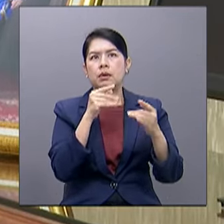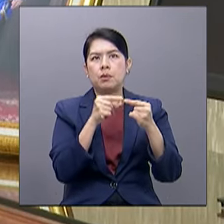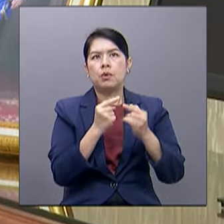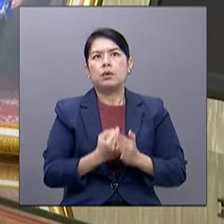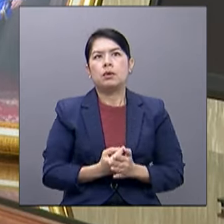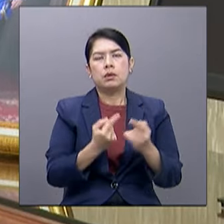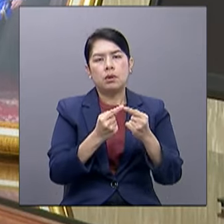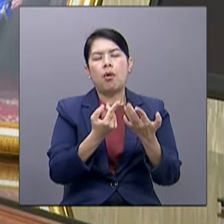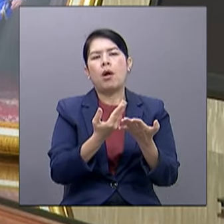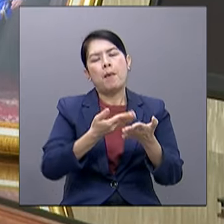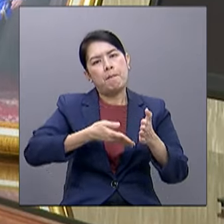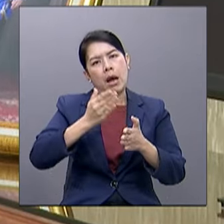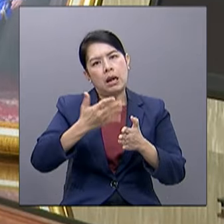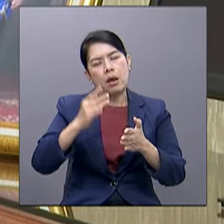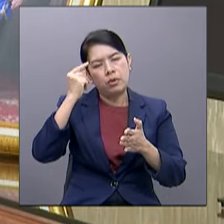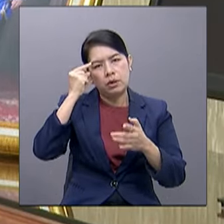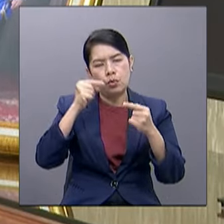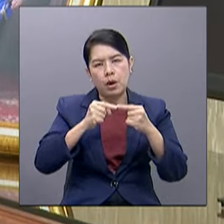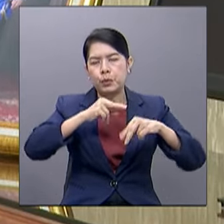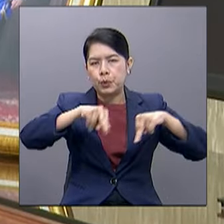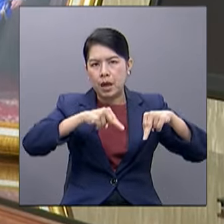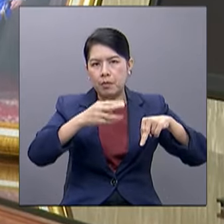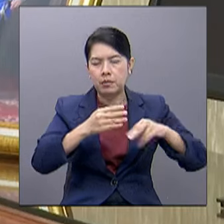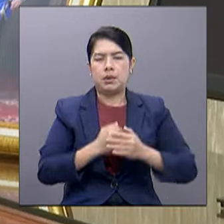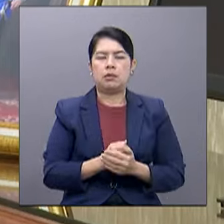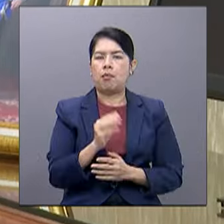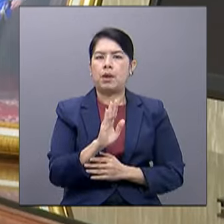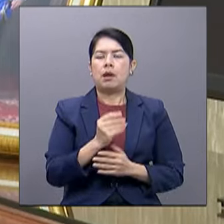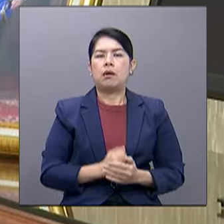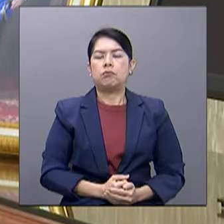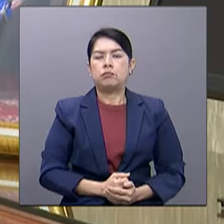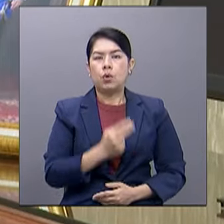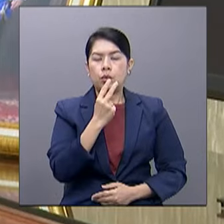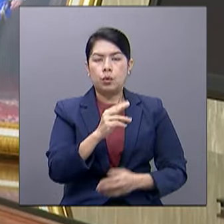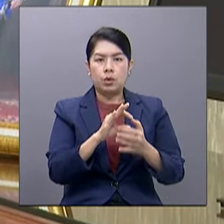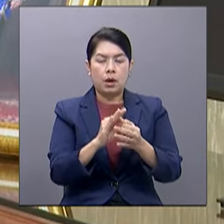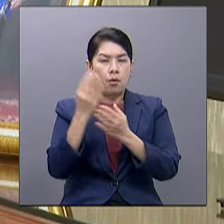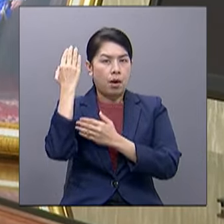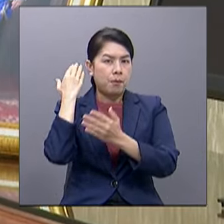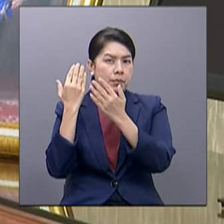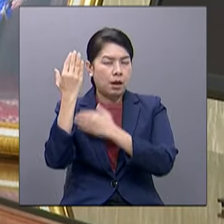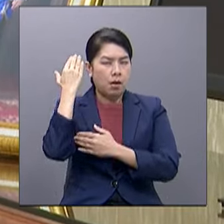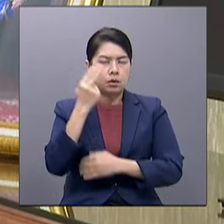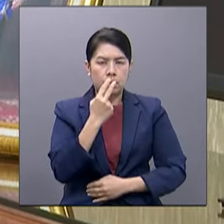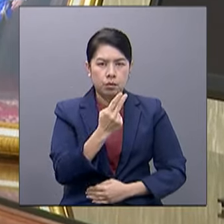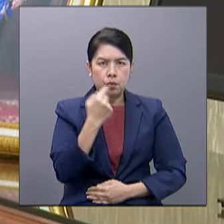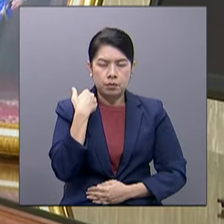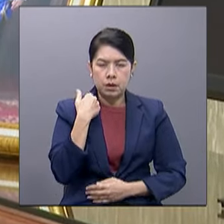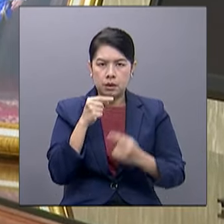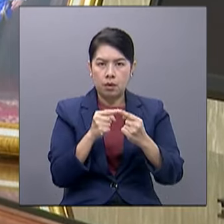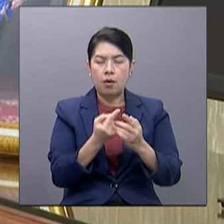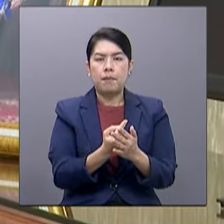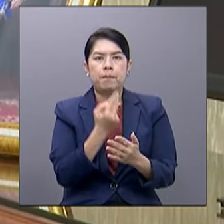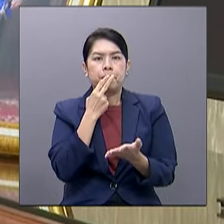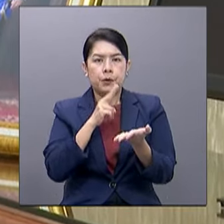อะไรพวกนี้มันต้องดูด้วยครับมันต้องดูประวัติถ้าดูประวัติเราก็ต้องดูจากการที่เคยผ่านมีหนังสือรับรอง